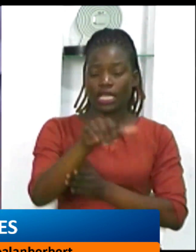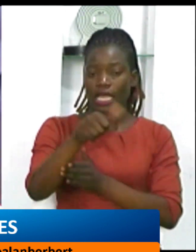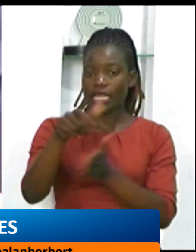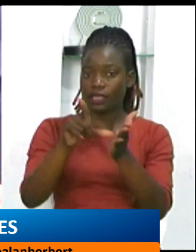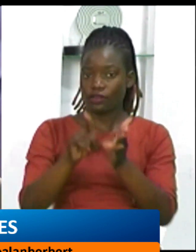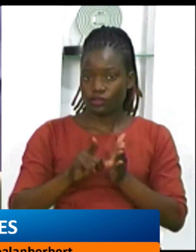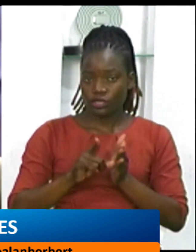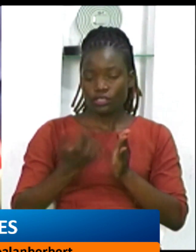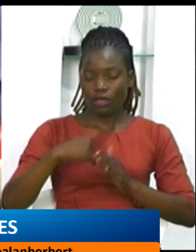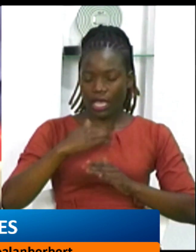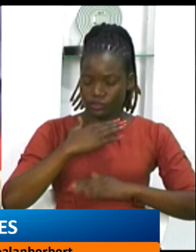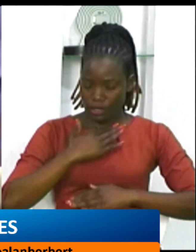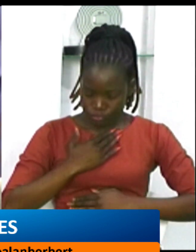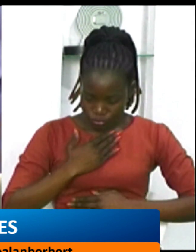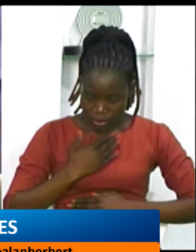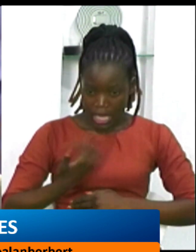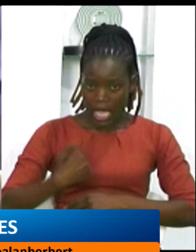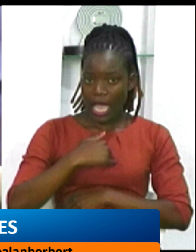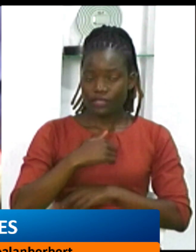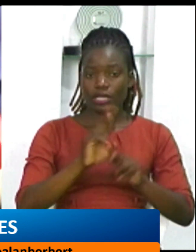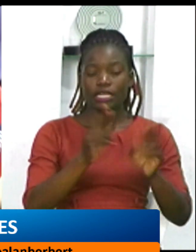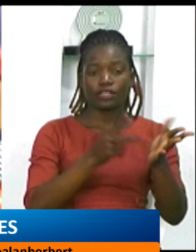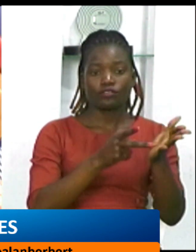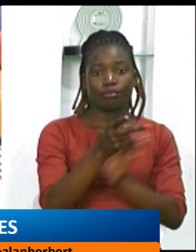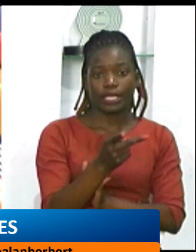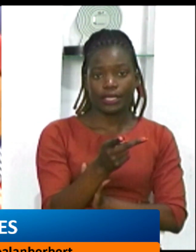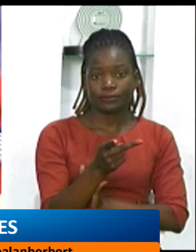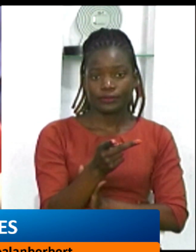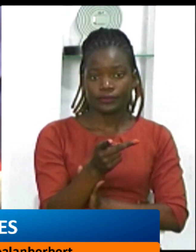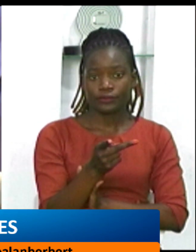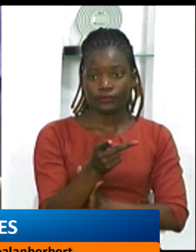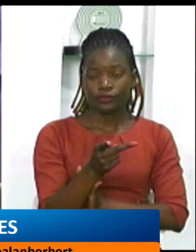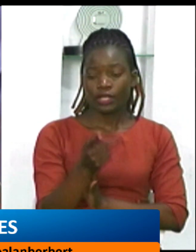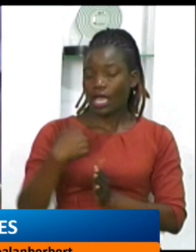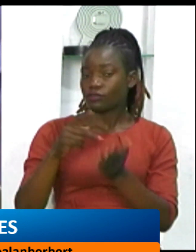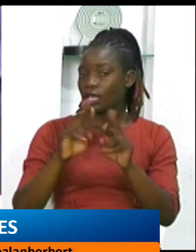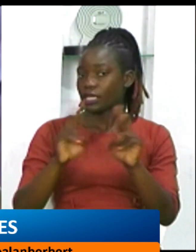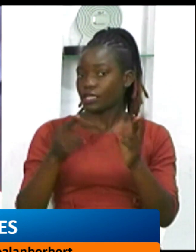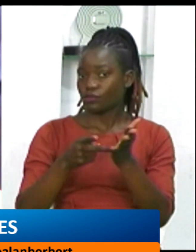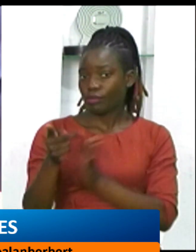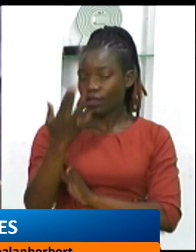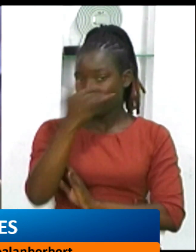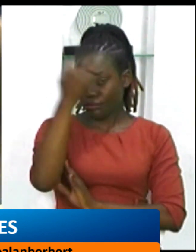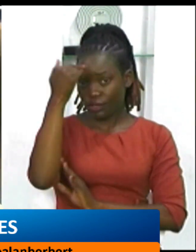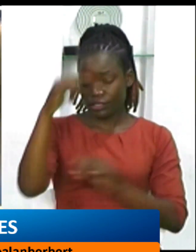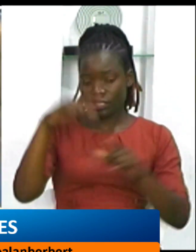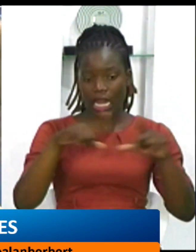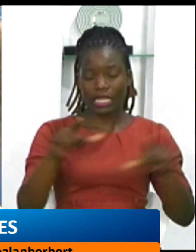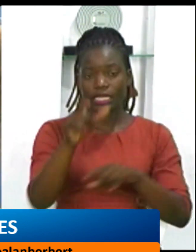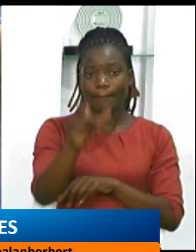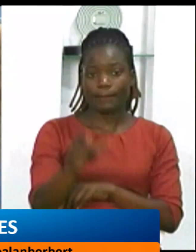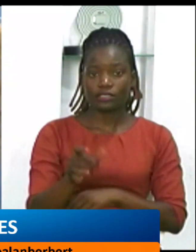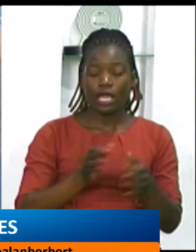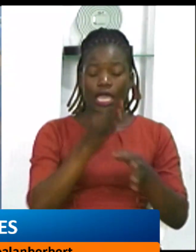Tunyenyekee, tushike na sisi tayari tukulipa pesa. Tunalipa. Juu ardhi ni ya mtu.